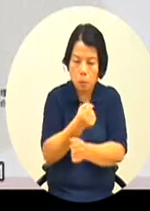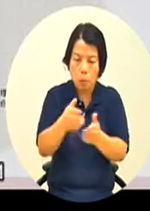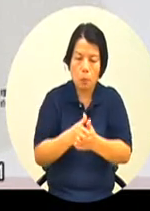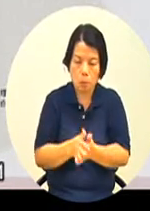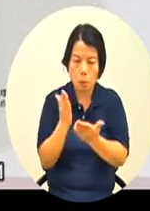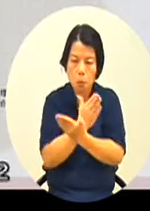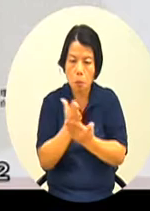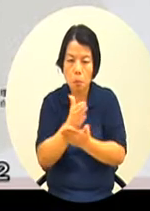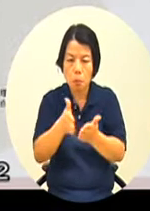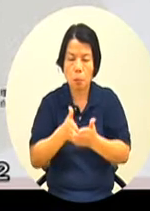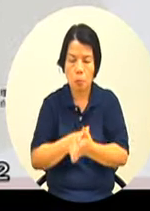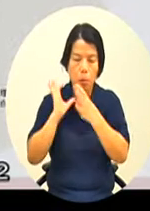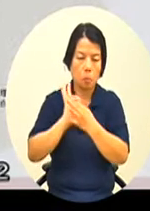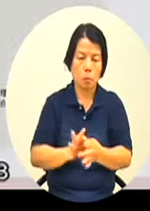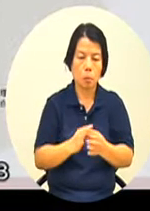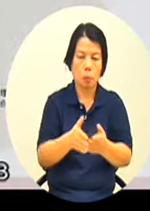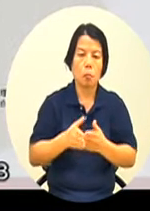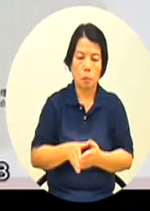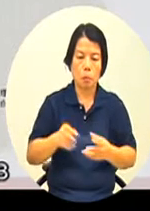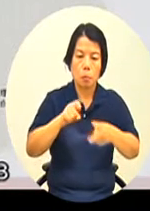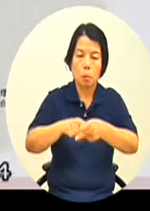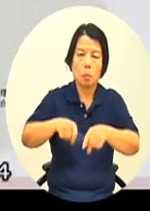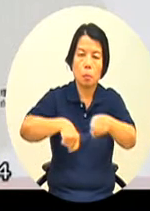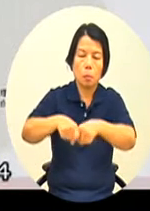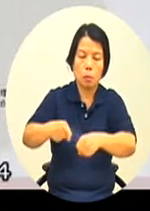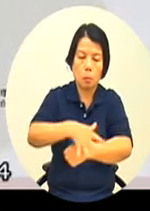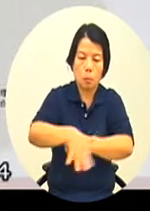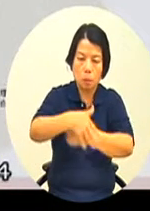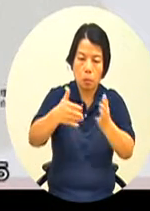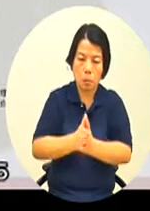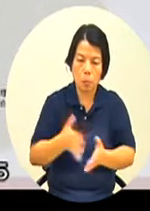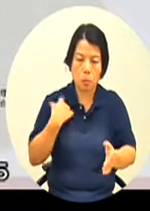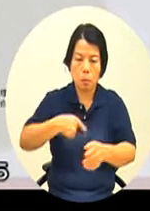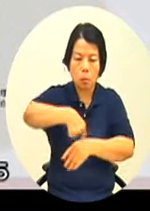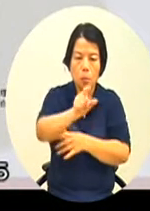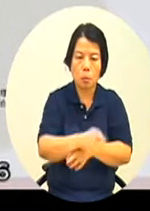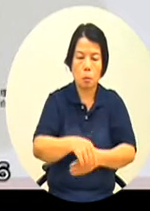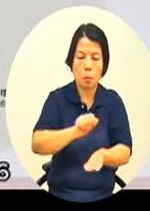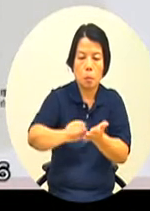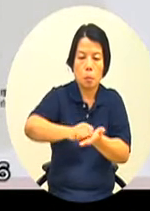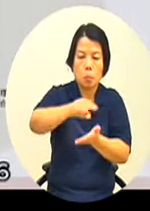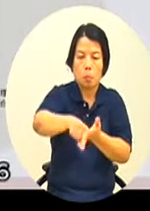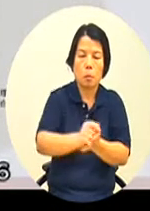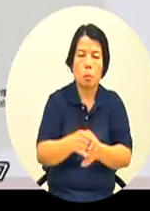时机，我们要求各工程机关要定期到标案管理系统更新